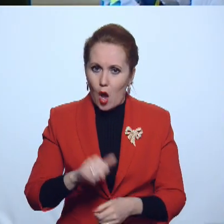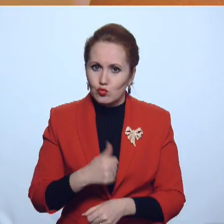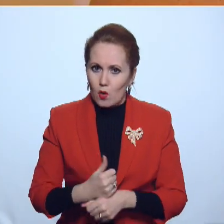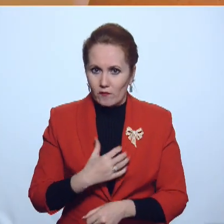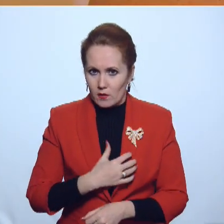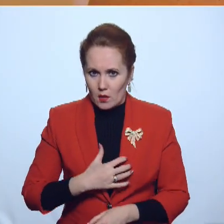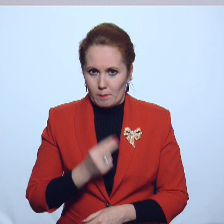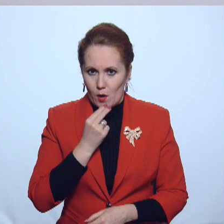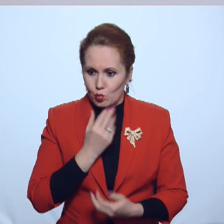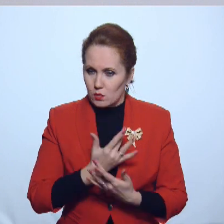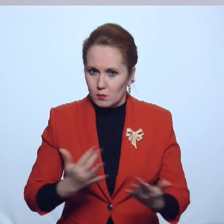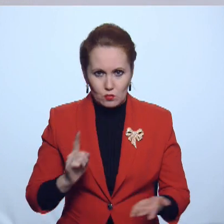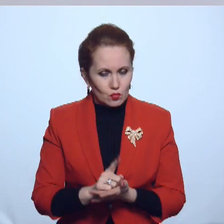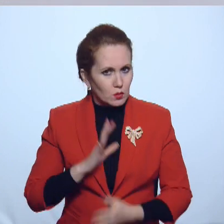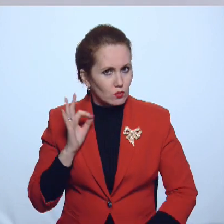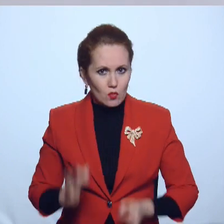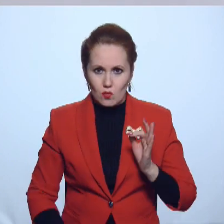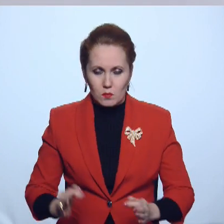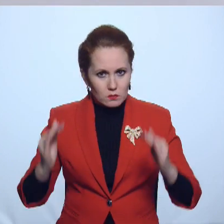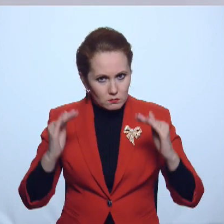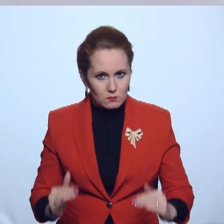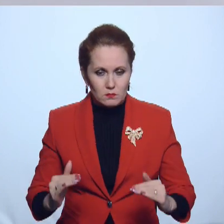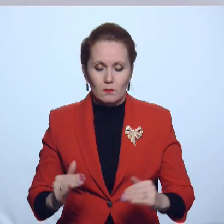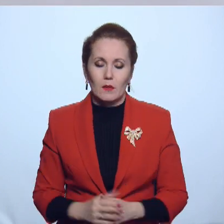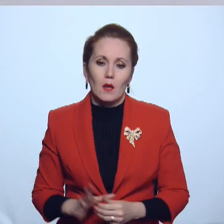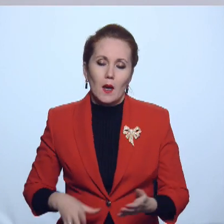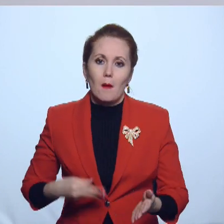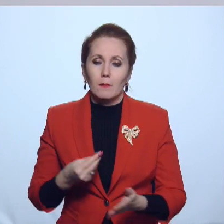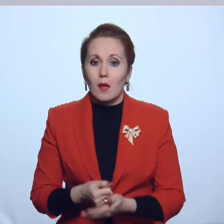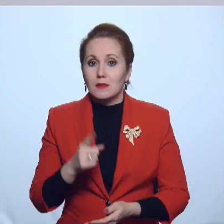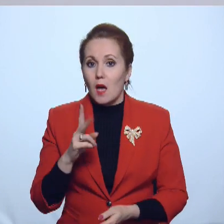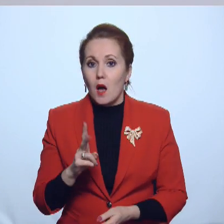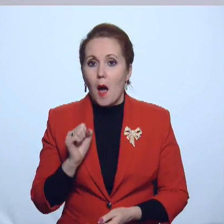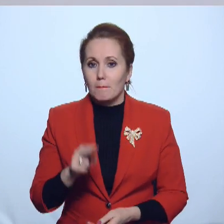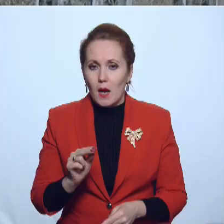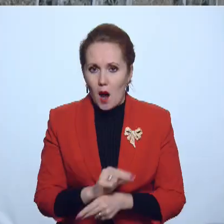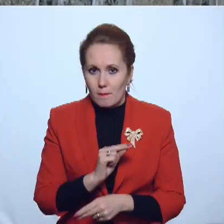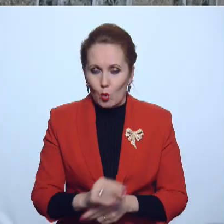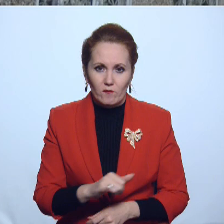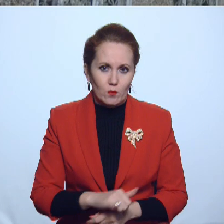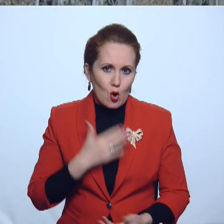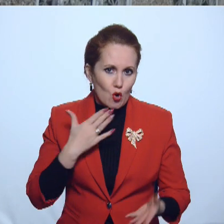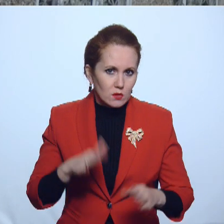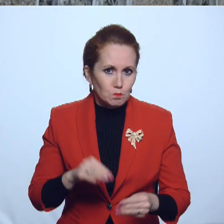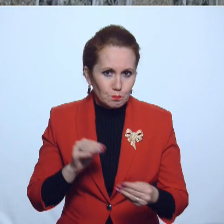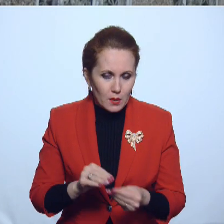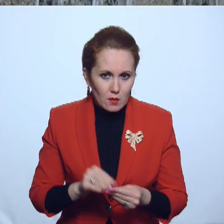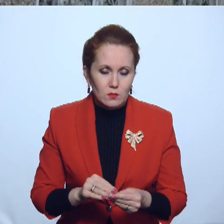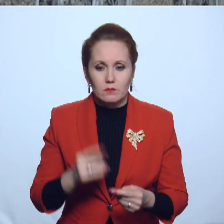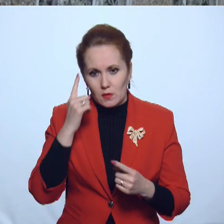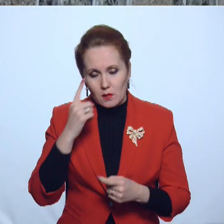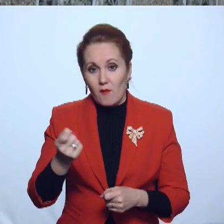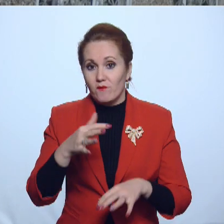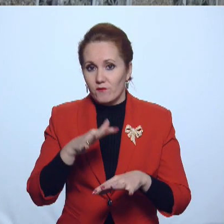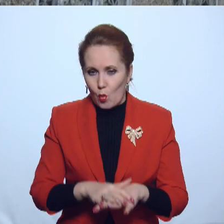питания. А вот плата за капремонт в Удмуртии останется прежней. Об этом напомнили в фонде. Решение не повышать